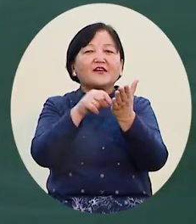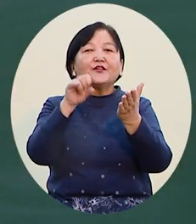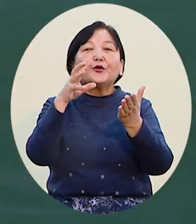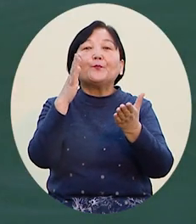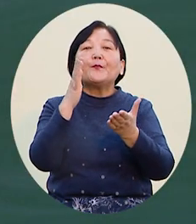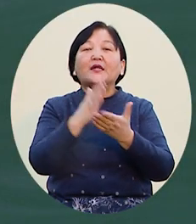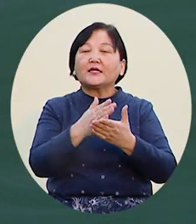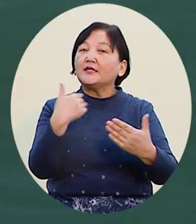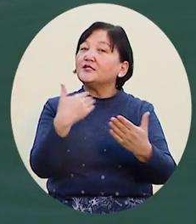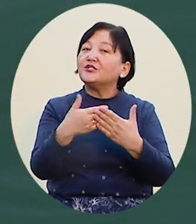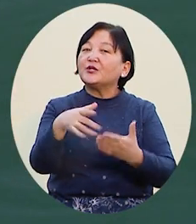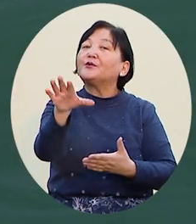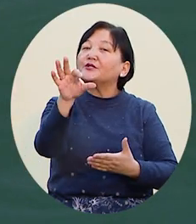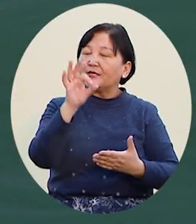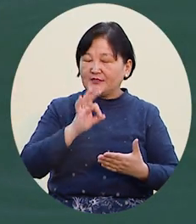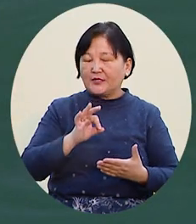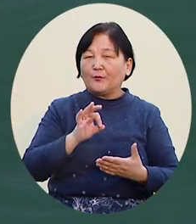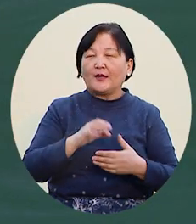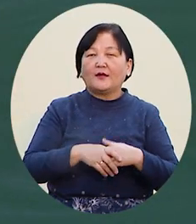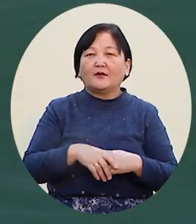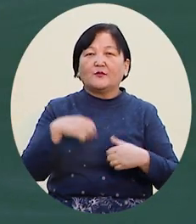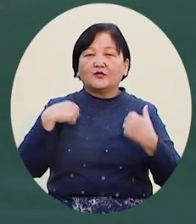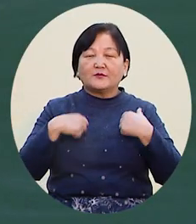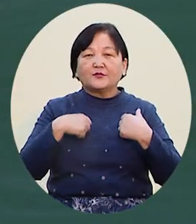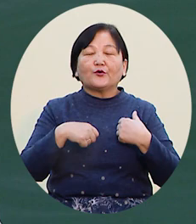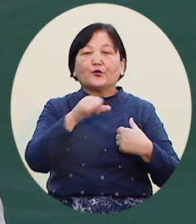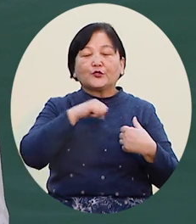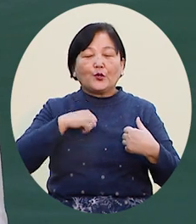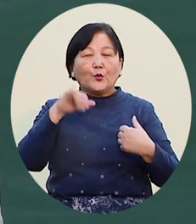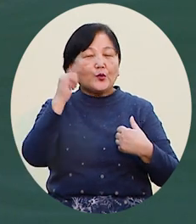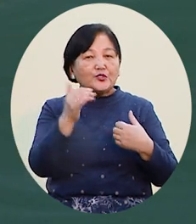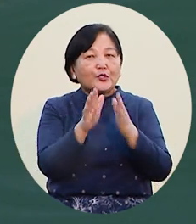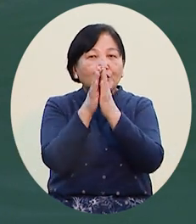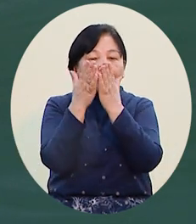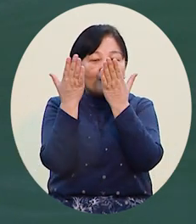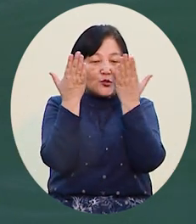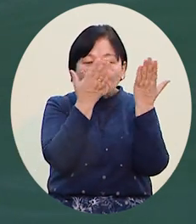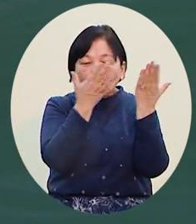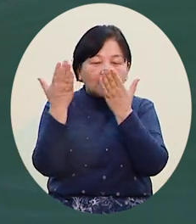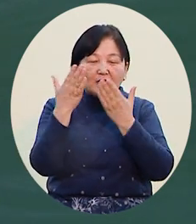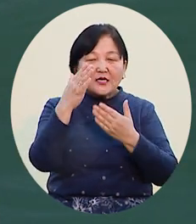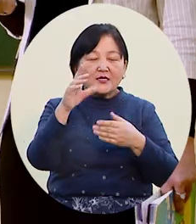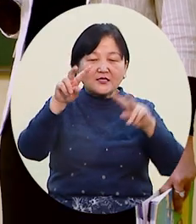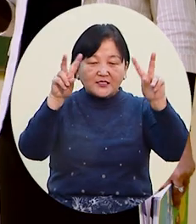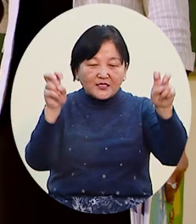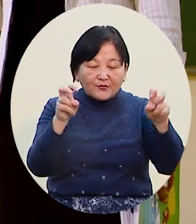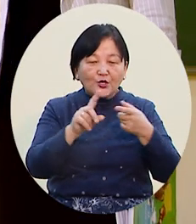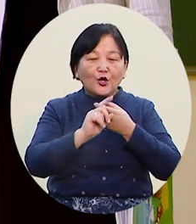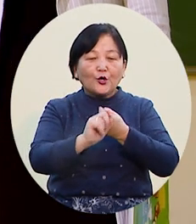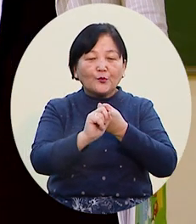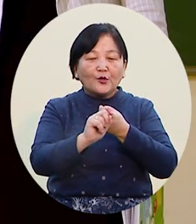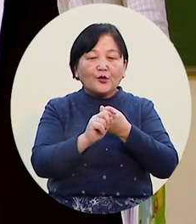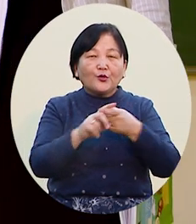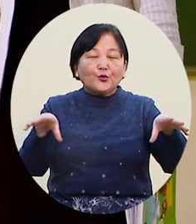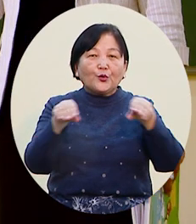жишээ болгож авч байгаа болохоос биш. Та бүхэн зохиол дээрээсээ өөрөө өөртөө сэтгэл бодол дүгнэлтэд бол хийж болох юм аа. За